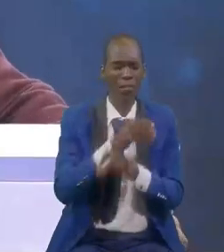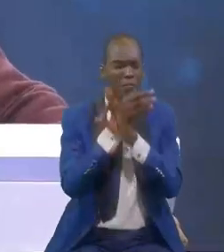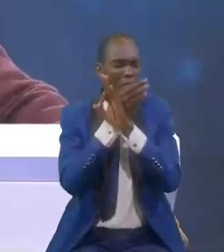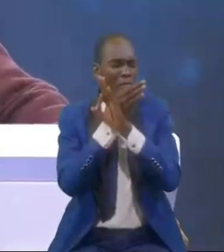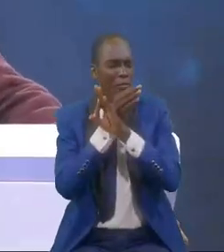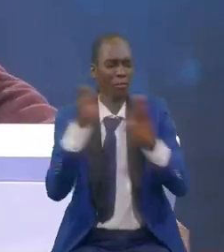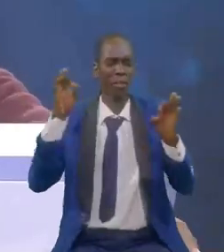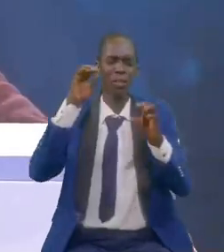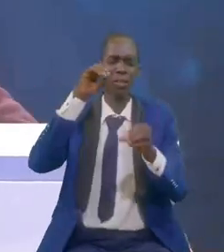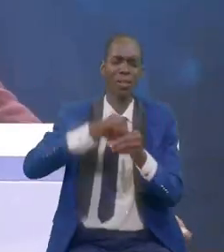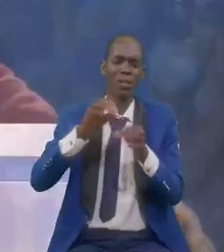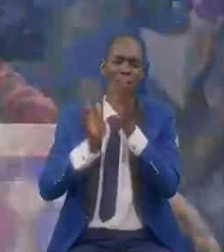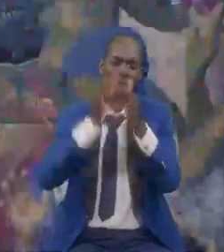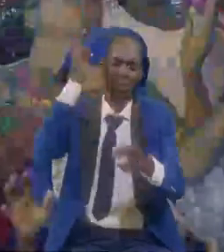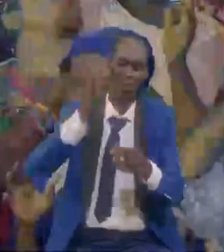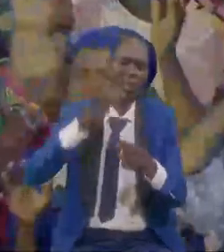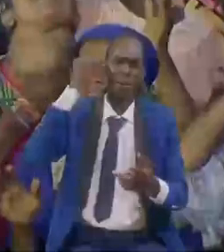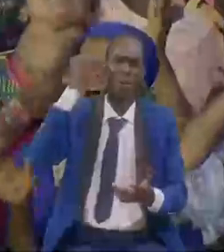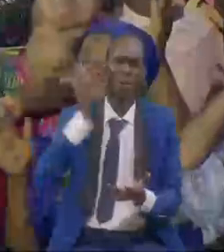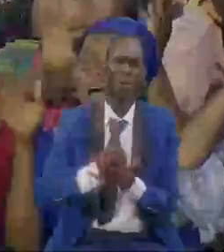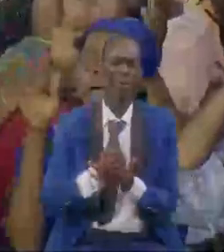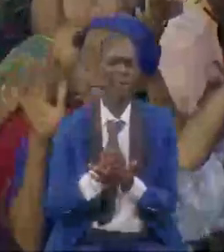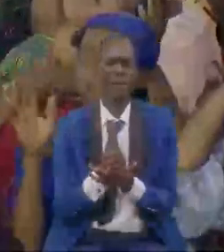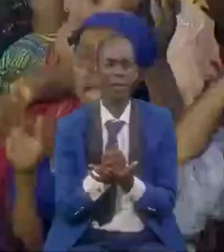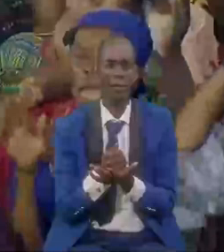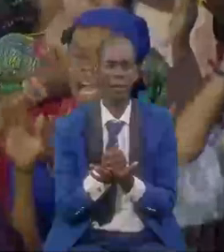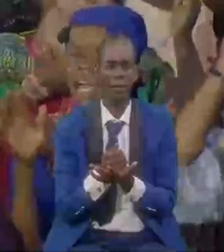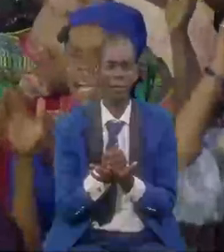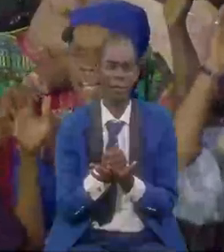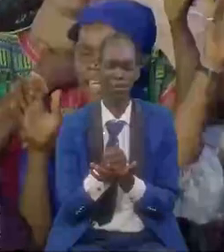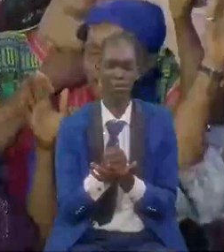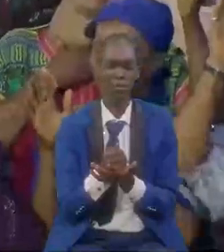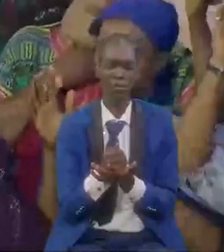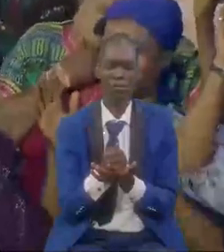Affranchis-les au nom de Jésus.